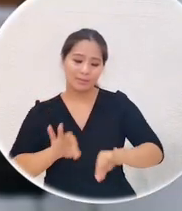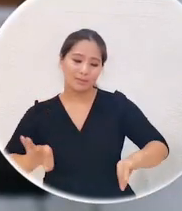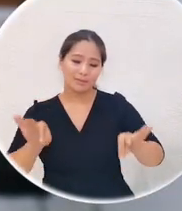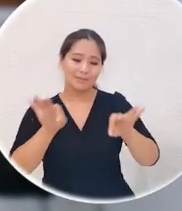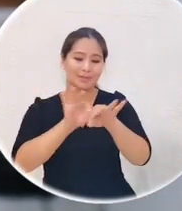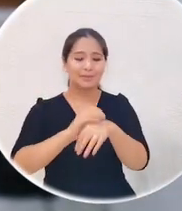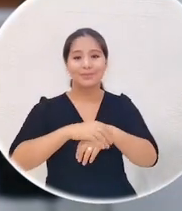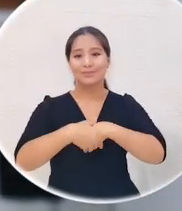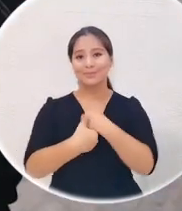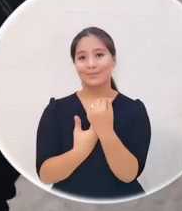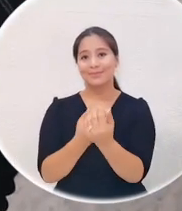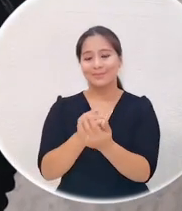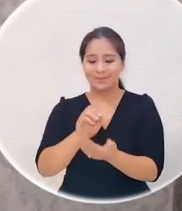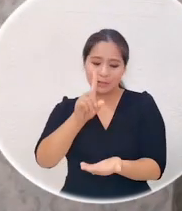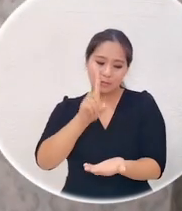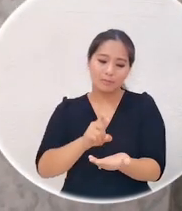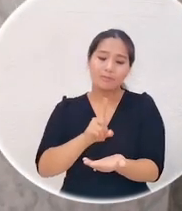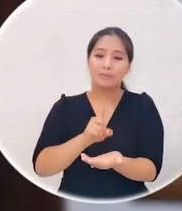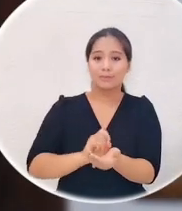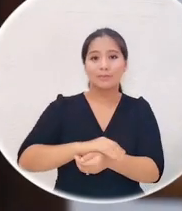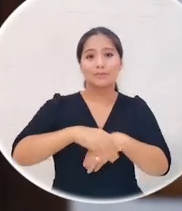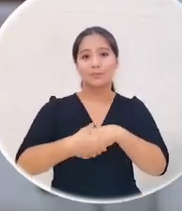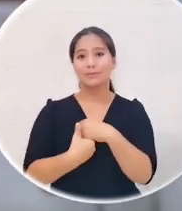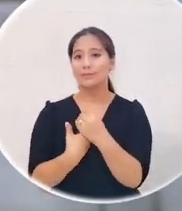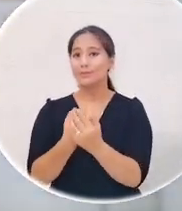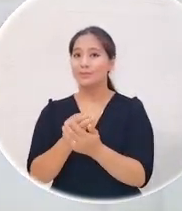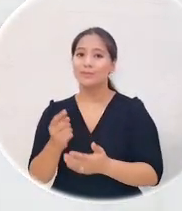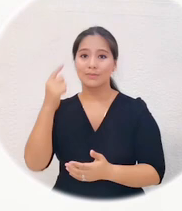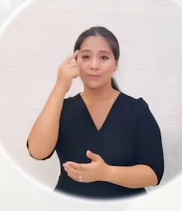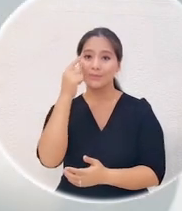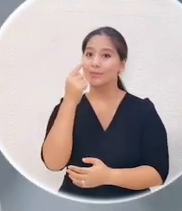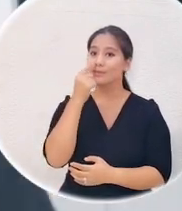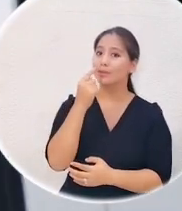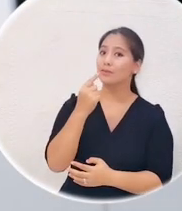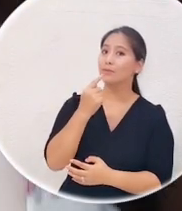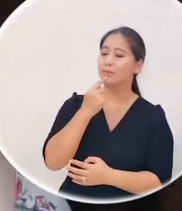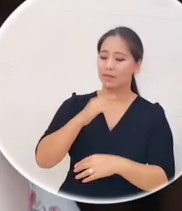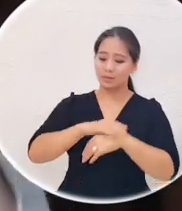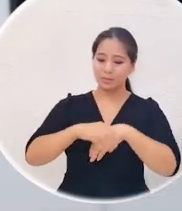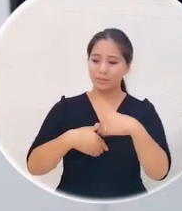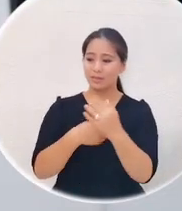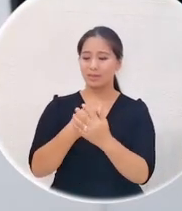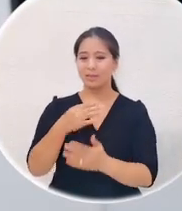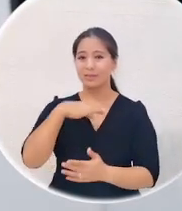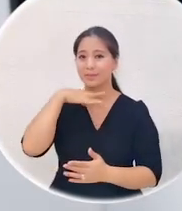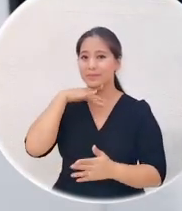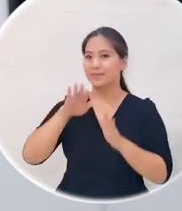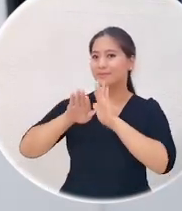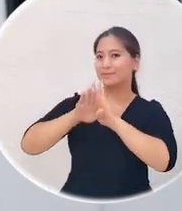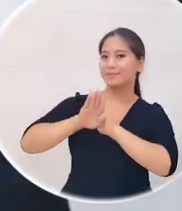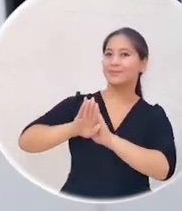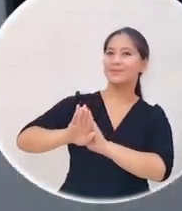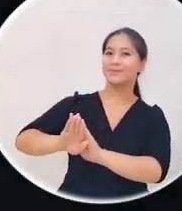อง เฮามาล้างมือด้วยสบู่หรือใส่เจลแอลกอฮอล์ อย่าสัมผัสตาดังปากถ้